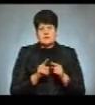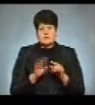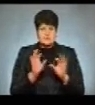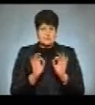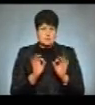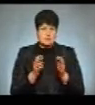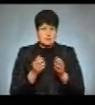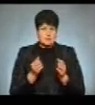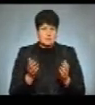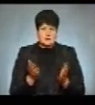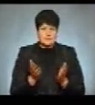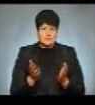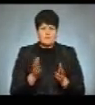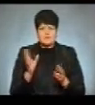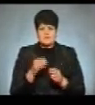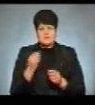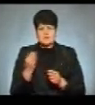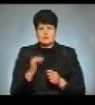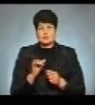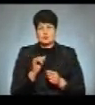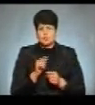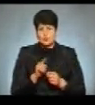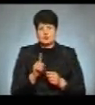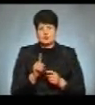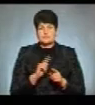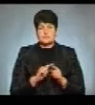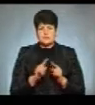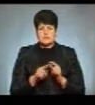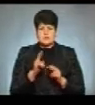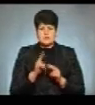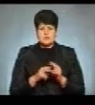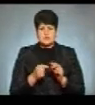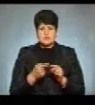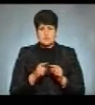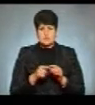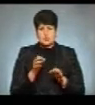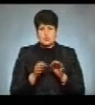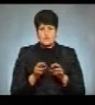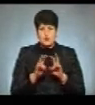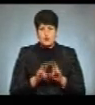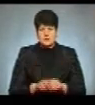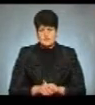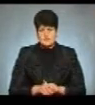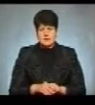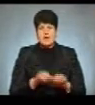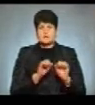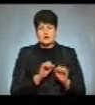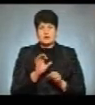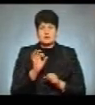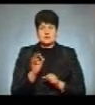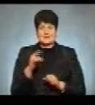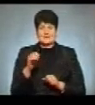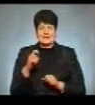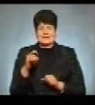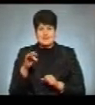сприймалося. Тобто ми всі зацікавлені в тому, щоб якнайшвидше завершити цей судовий розгляд. Адвокат Олександра Дегтяра Федір